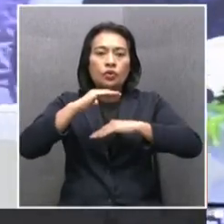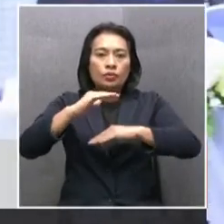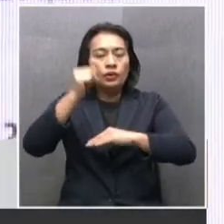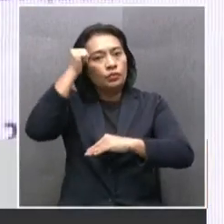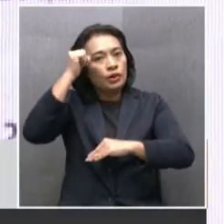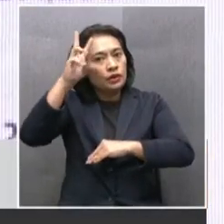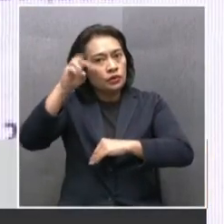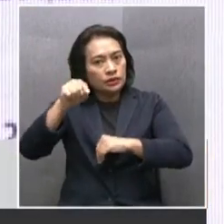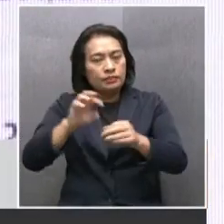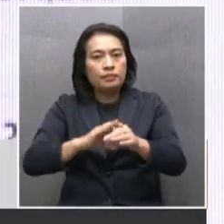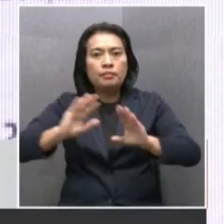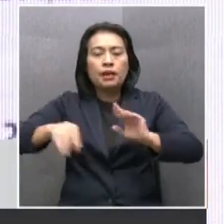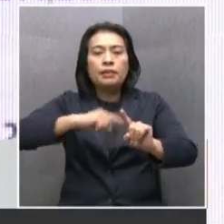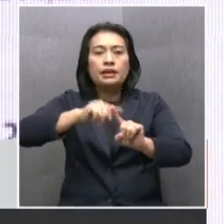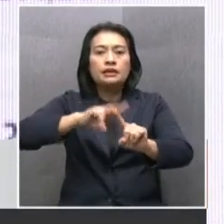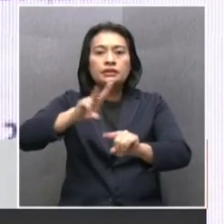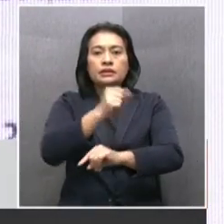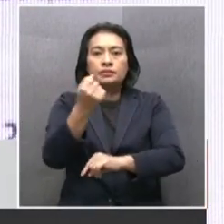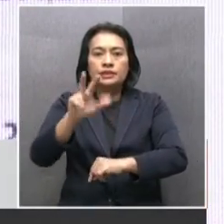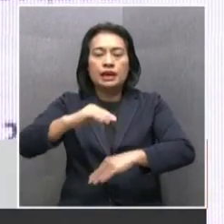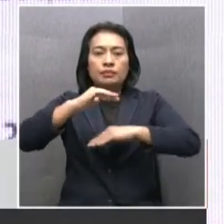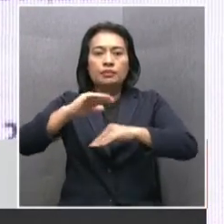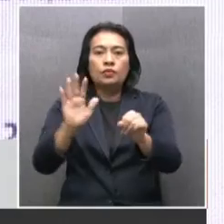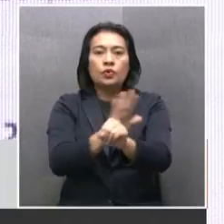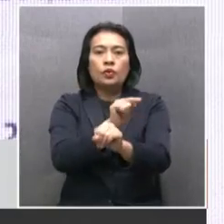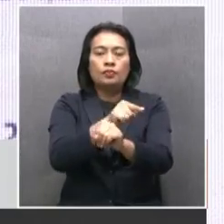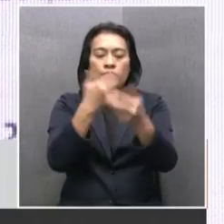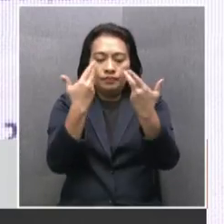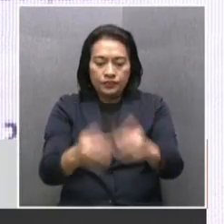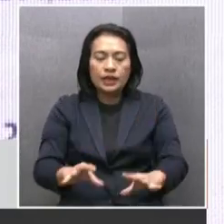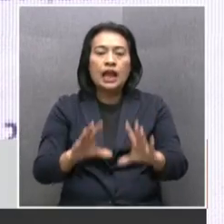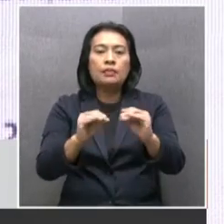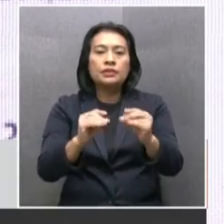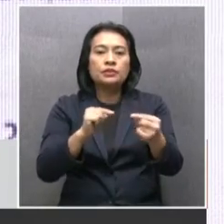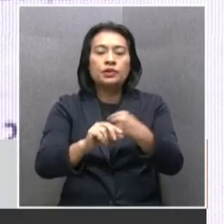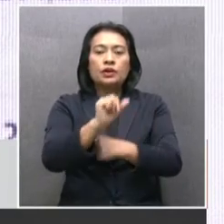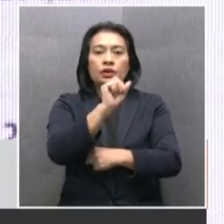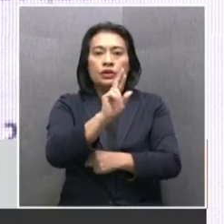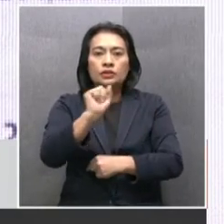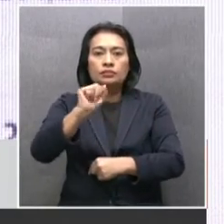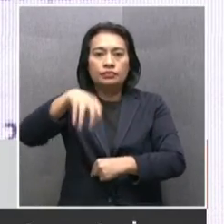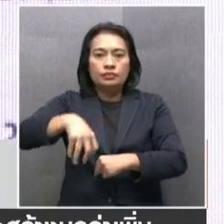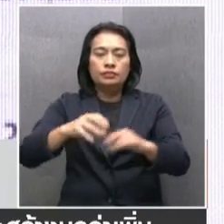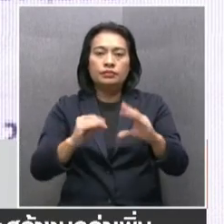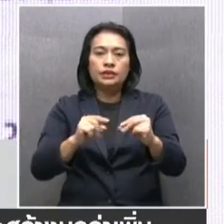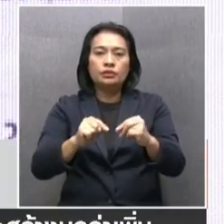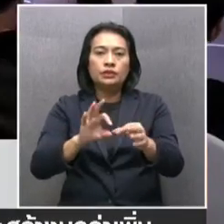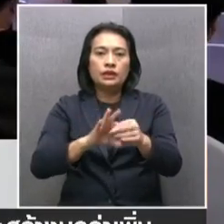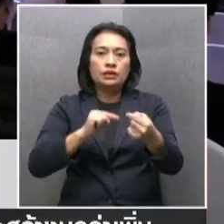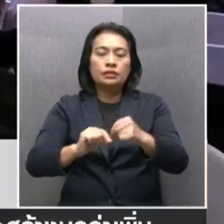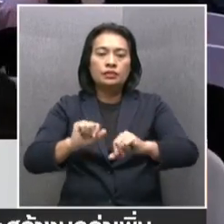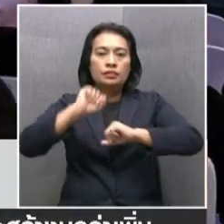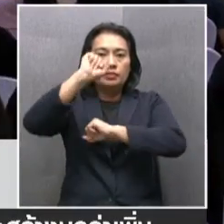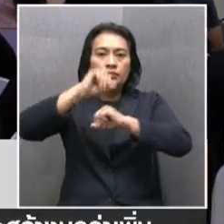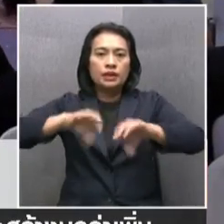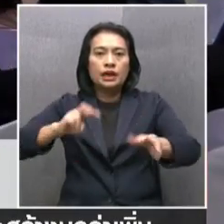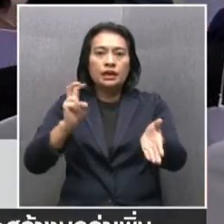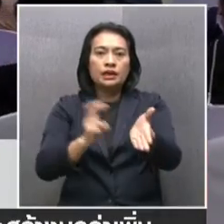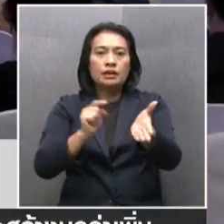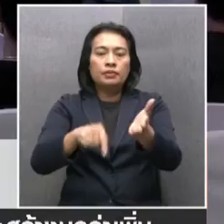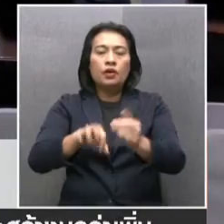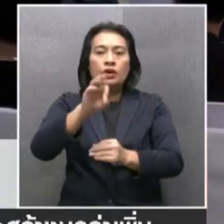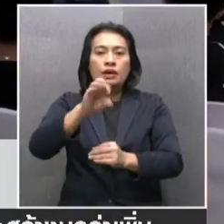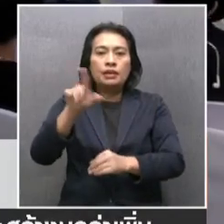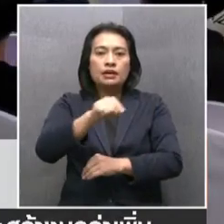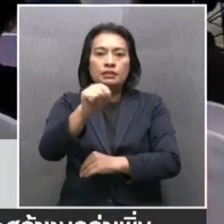ำหนด13กรกฎาคมนี้และเข้าสู่รัฐพิธีประชุมรัฐสภาทันทีที่มีการประกาศรับรองผลไม่น้อยกว่า